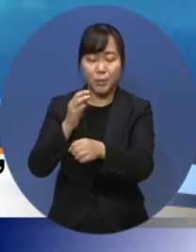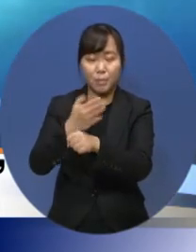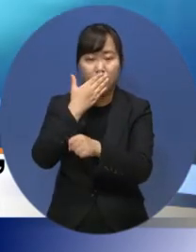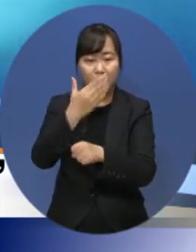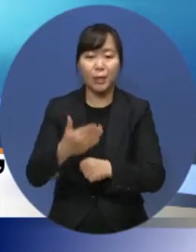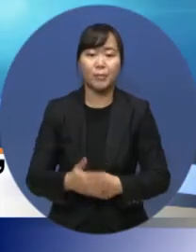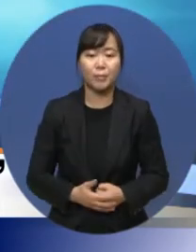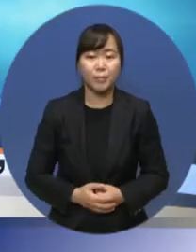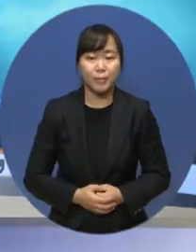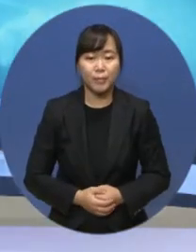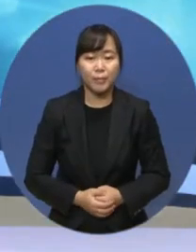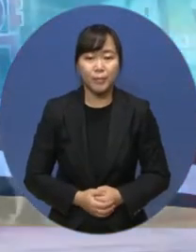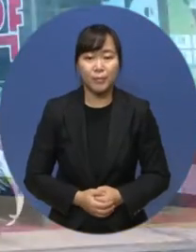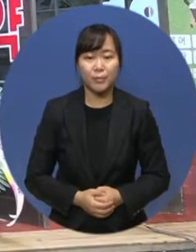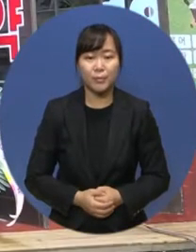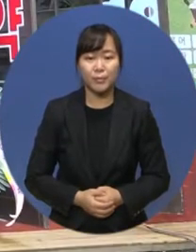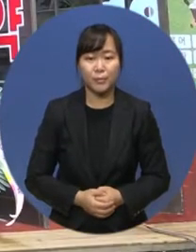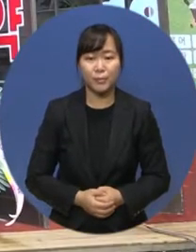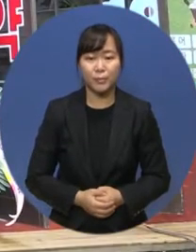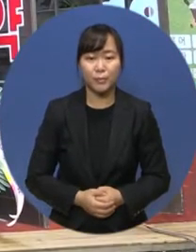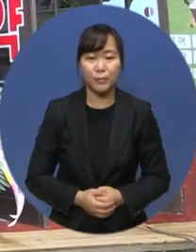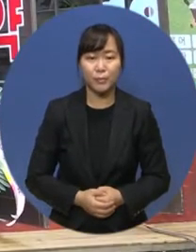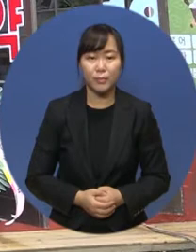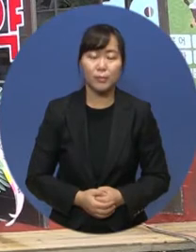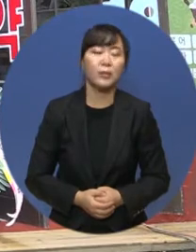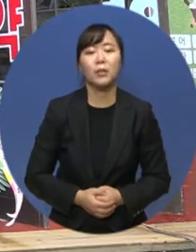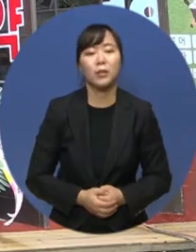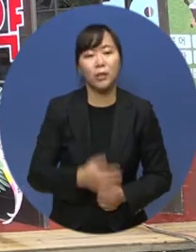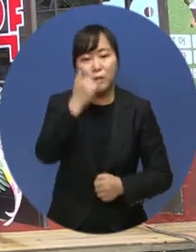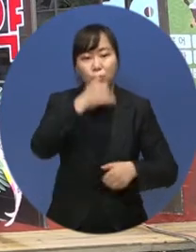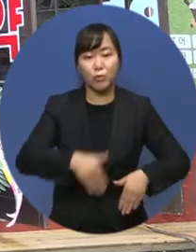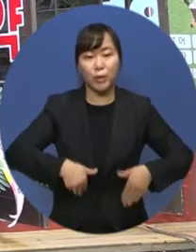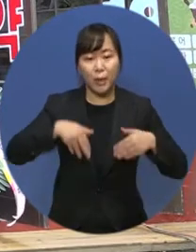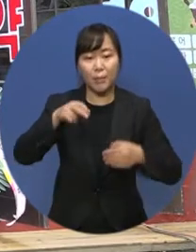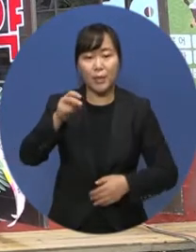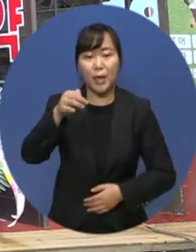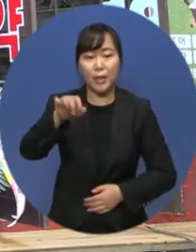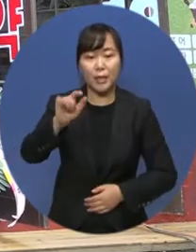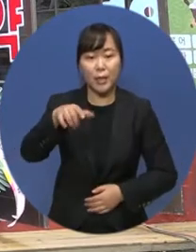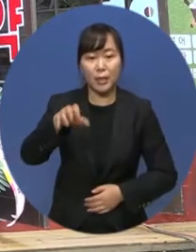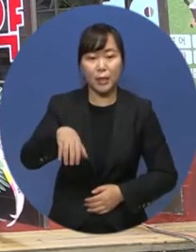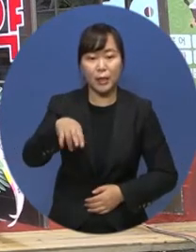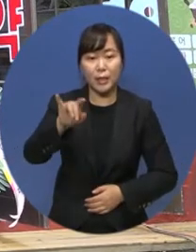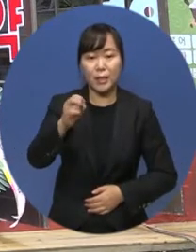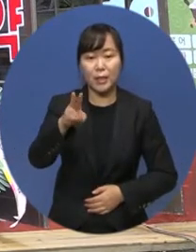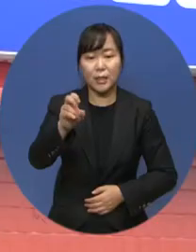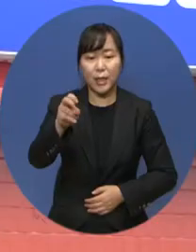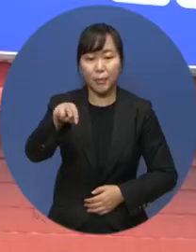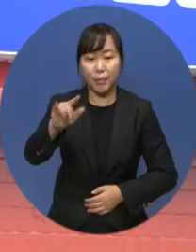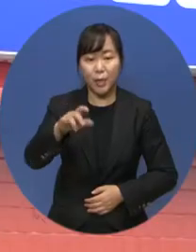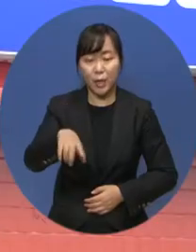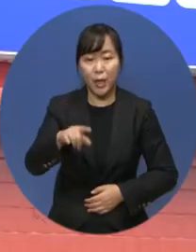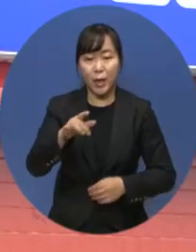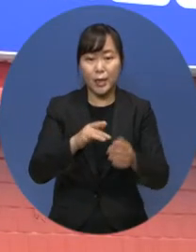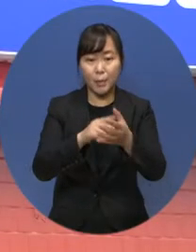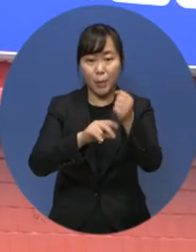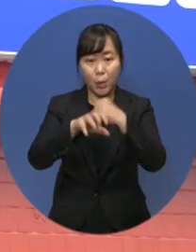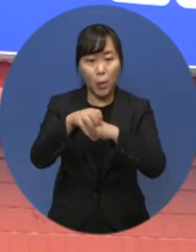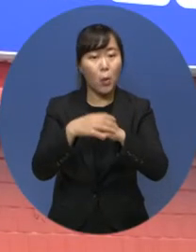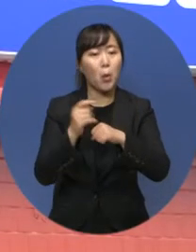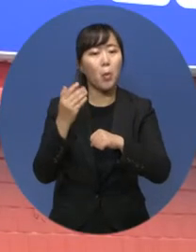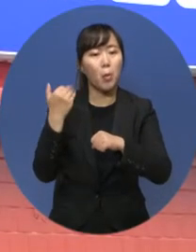김민재 기자입니다. 충남 예산군 신양면에 있는 한 약국입니다. 이 지역은